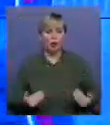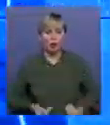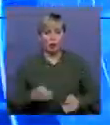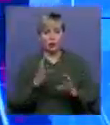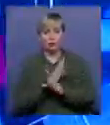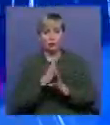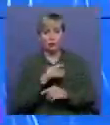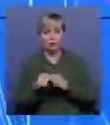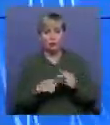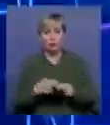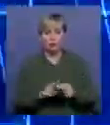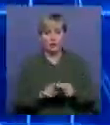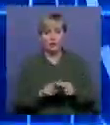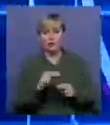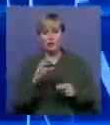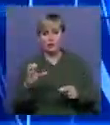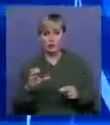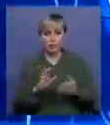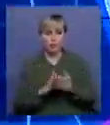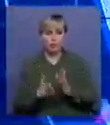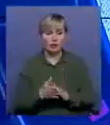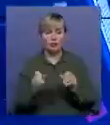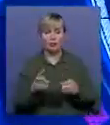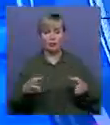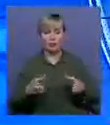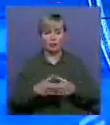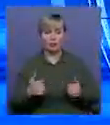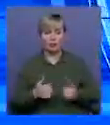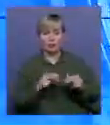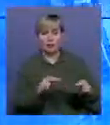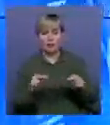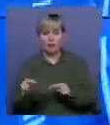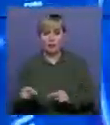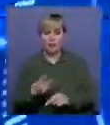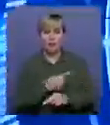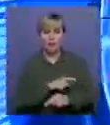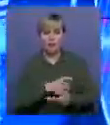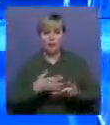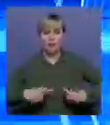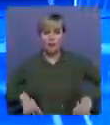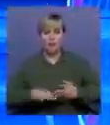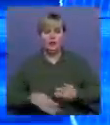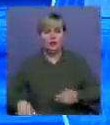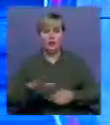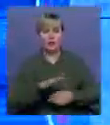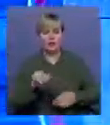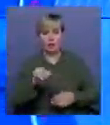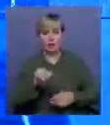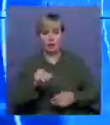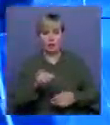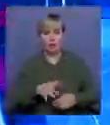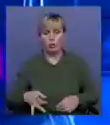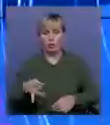природе. Тем самым в период чрезвычайного положения спецслужбы усилили контроль лесостепных массивов на территории Жетысуского